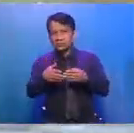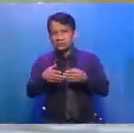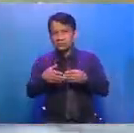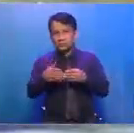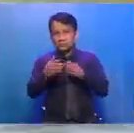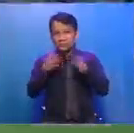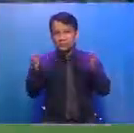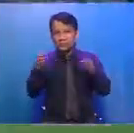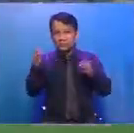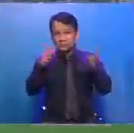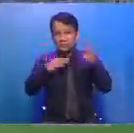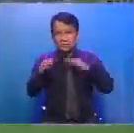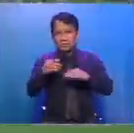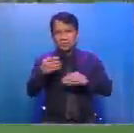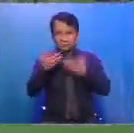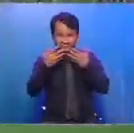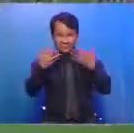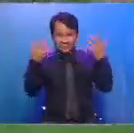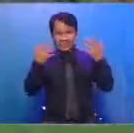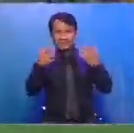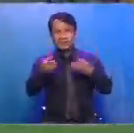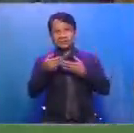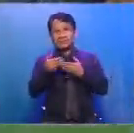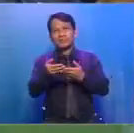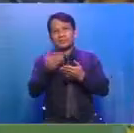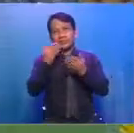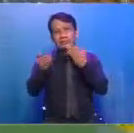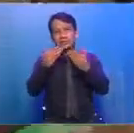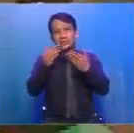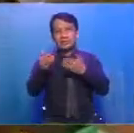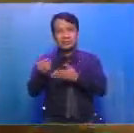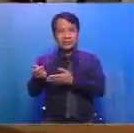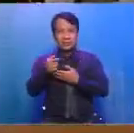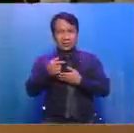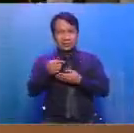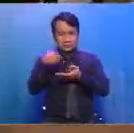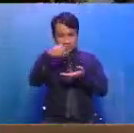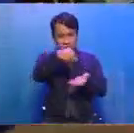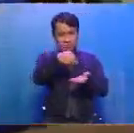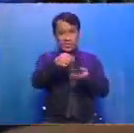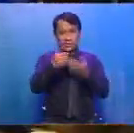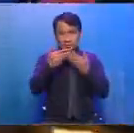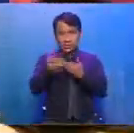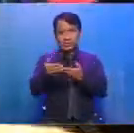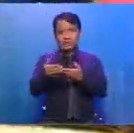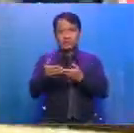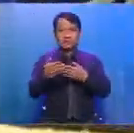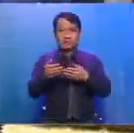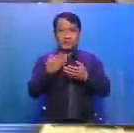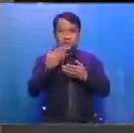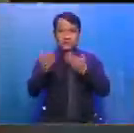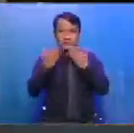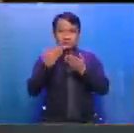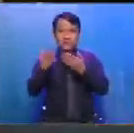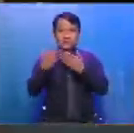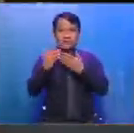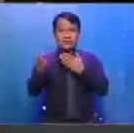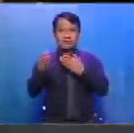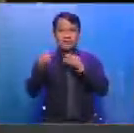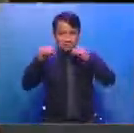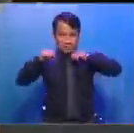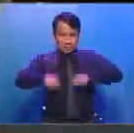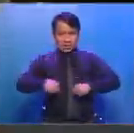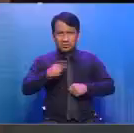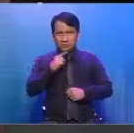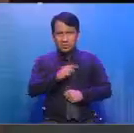nilang pagsubok, ngiti at walang sawang pasasalamat sa mga nag-abot ng tulong ang kanilang isinusukli.